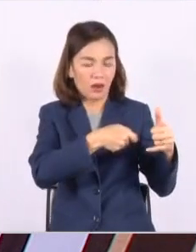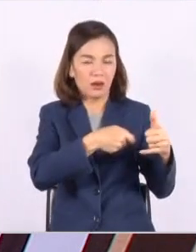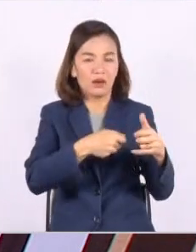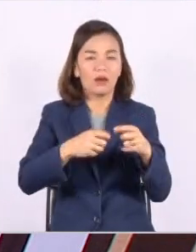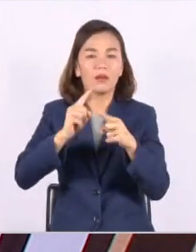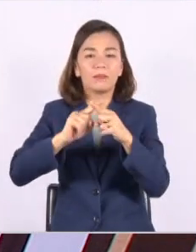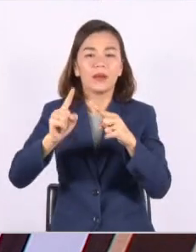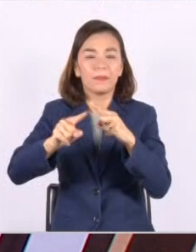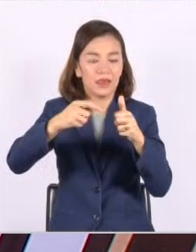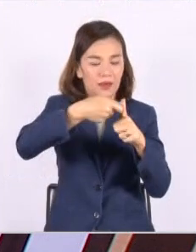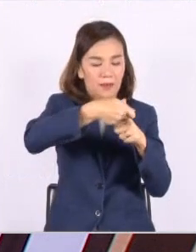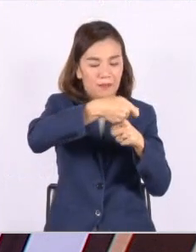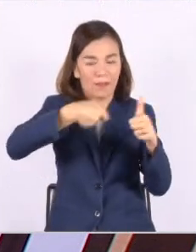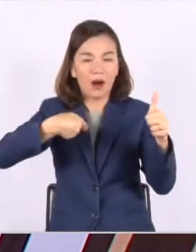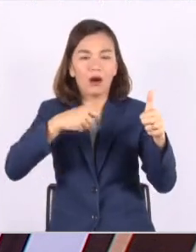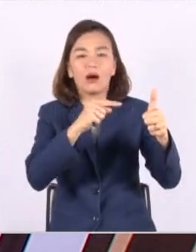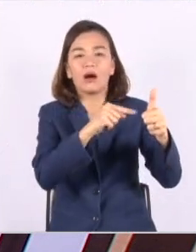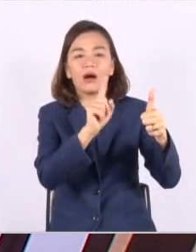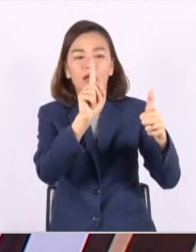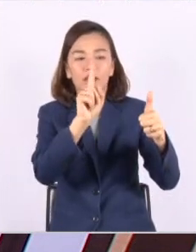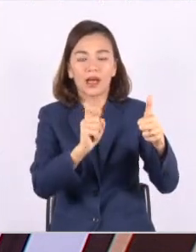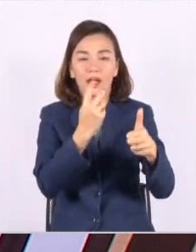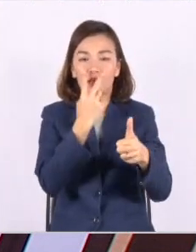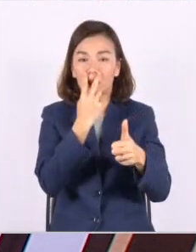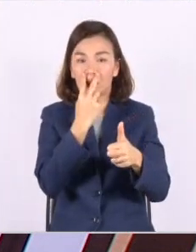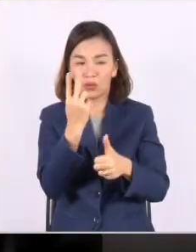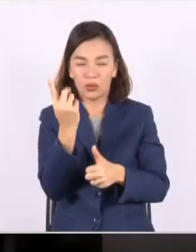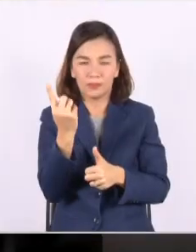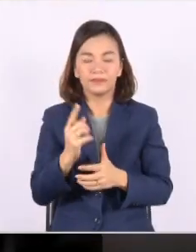คอผู้หญิง โอ ้โหนี่เสียชีวิตเลยมีภาพให้ดูครับ